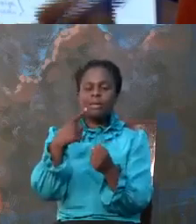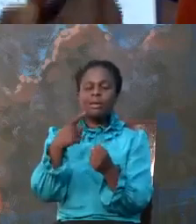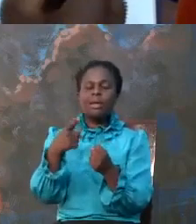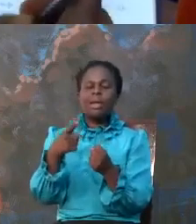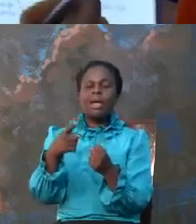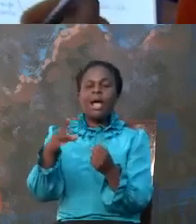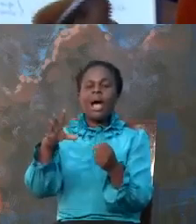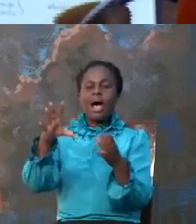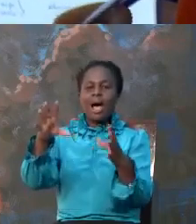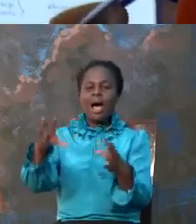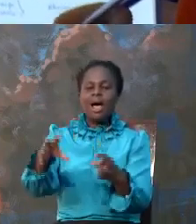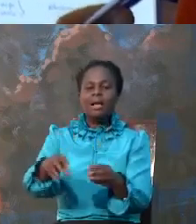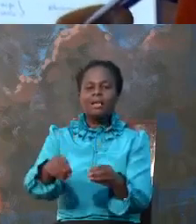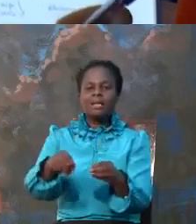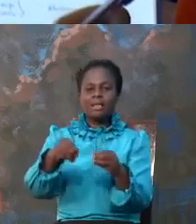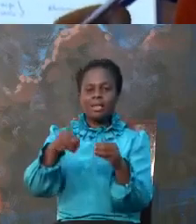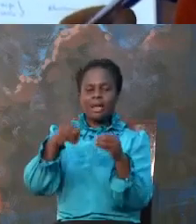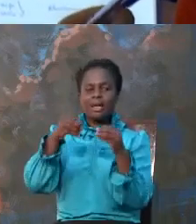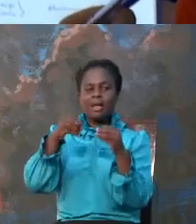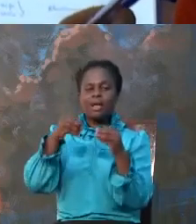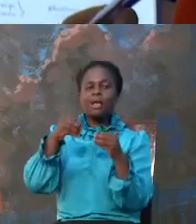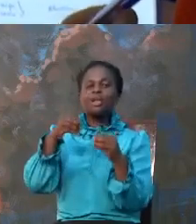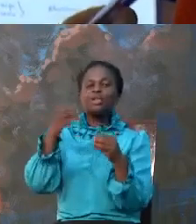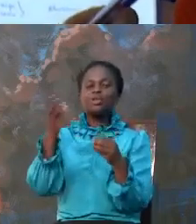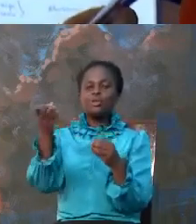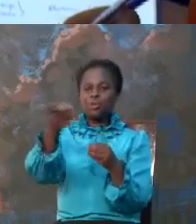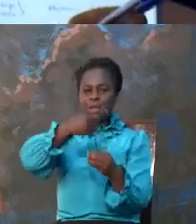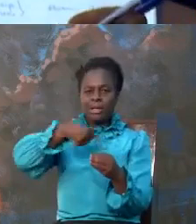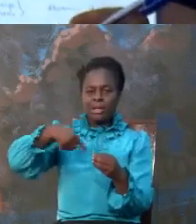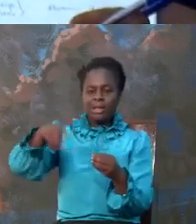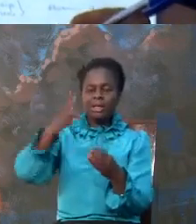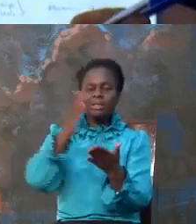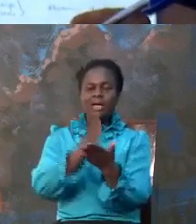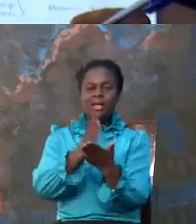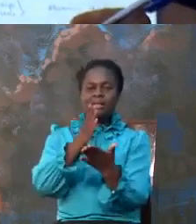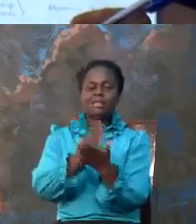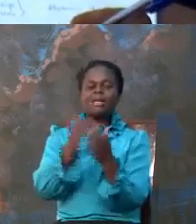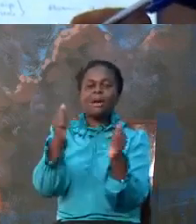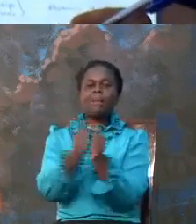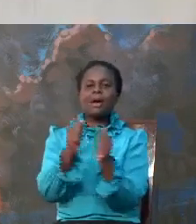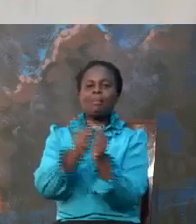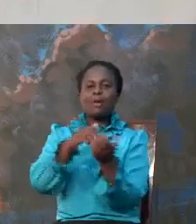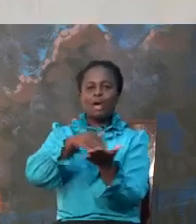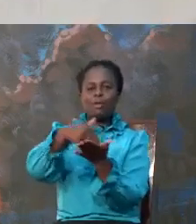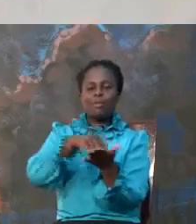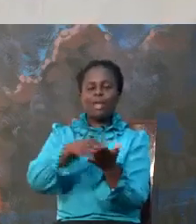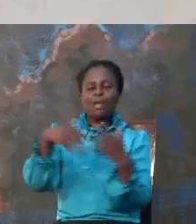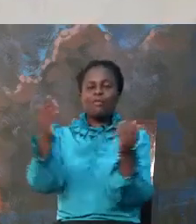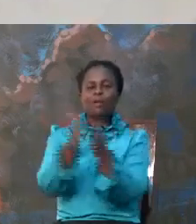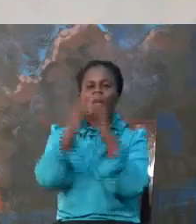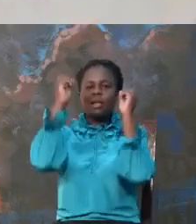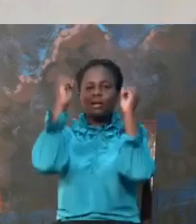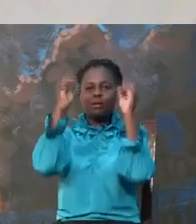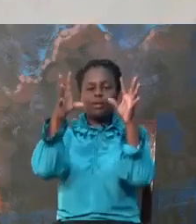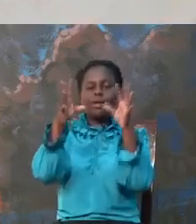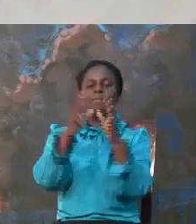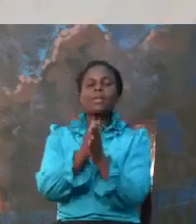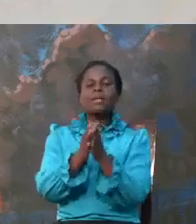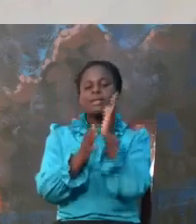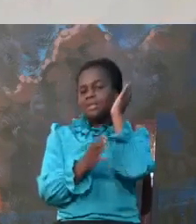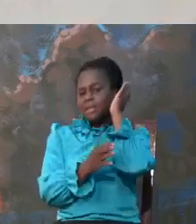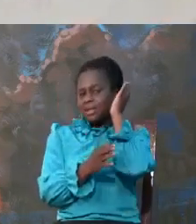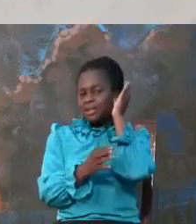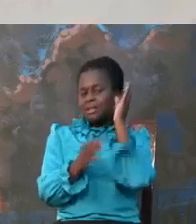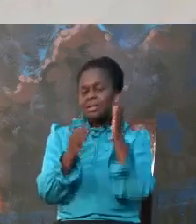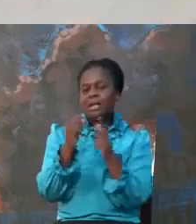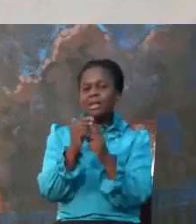anachukuana nasi katika mambo ya udhaifu. Haleluya. Sikiliza wapendwa,